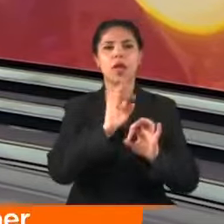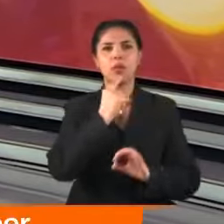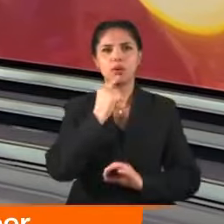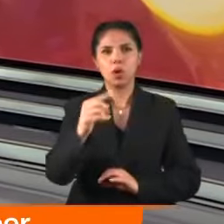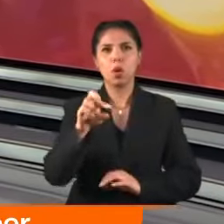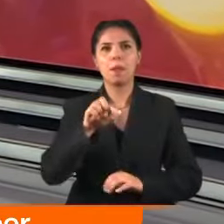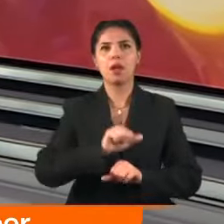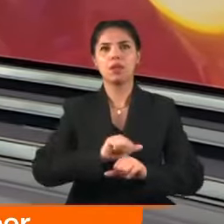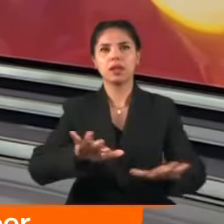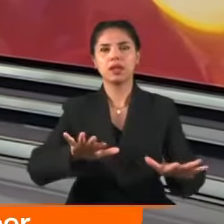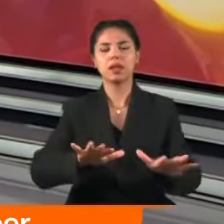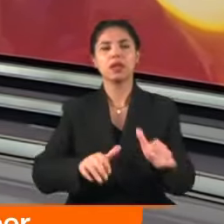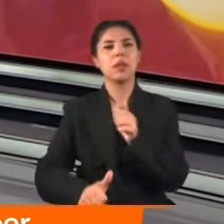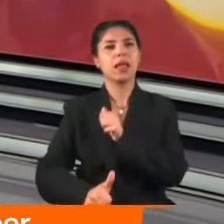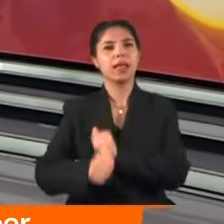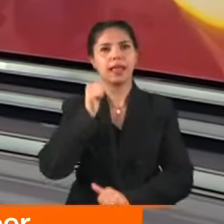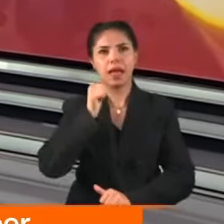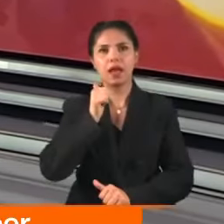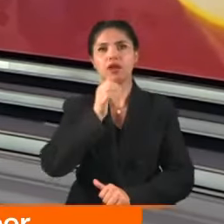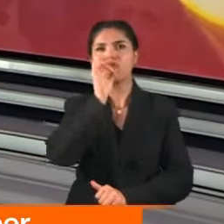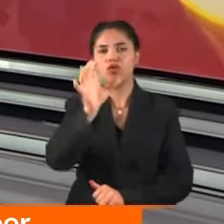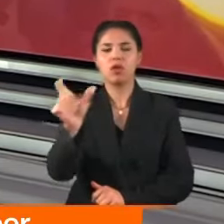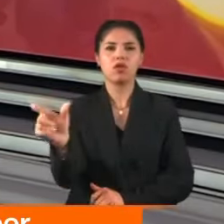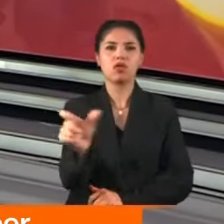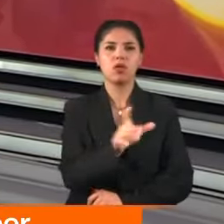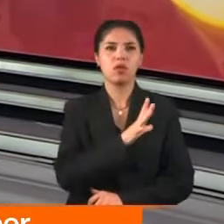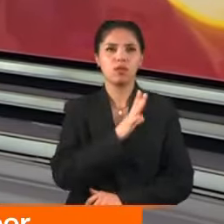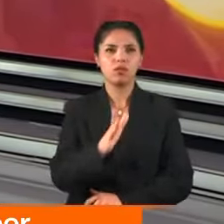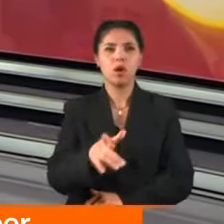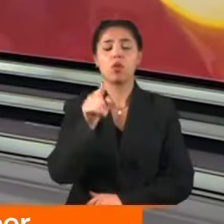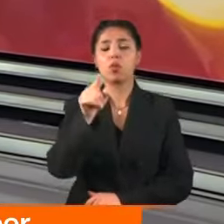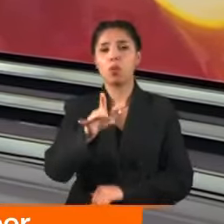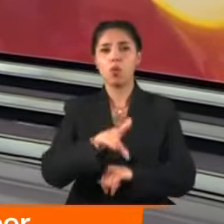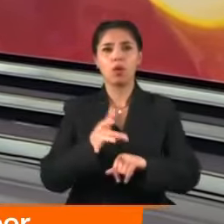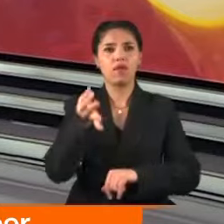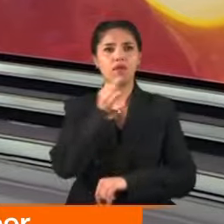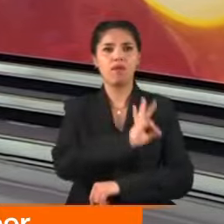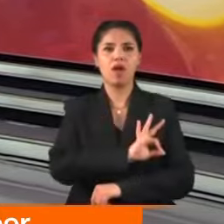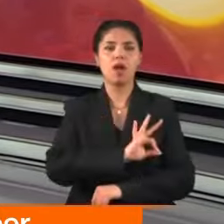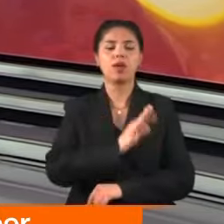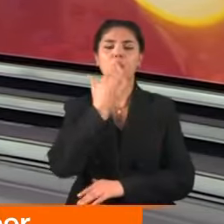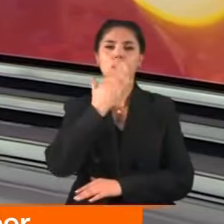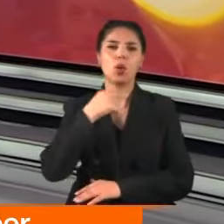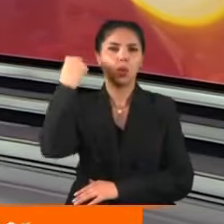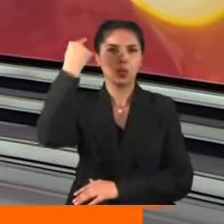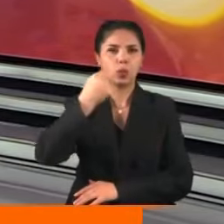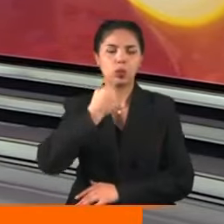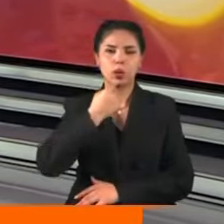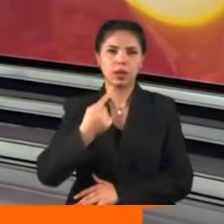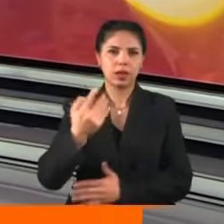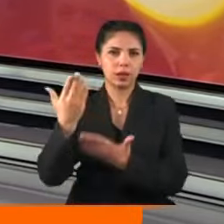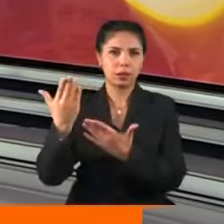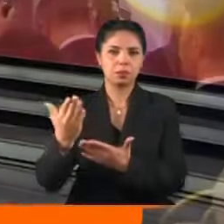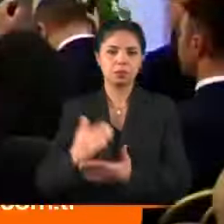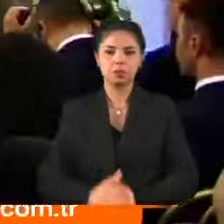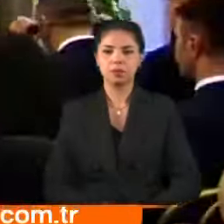dönüş çağrılarını da yanıt verdi. Eski sisteme dönüş poleminin ülkeye hayrı dokunmayacağı kanaatindeyiz diye konuştu.